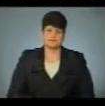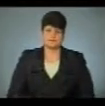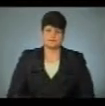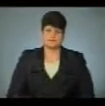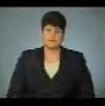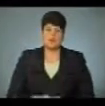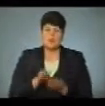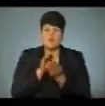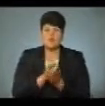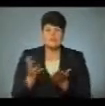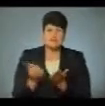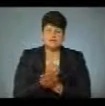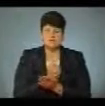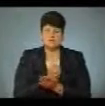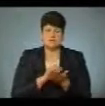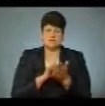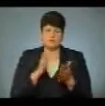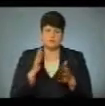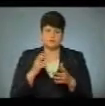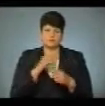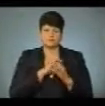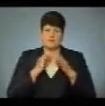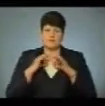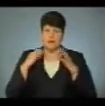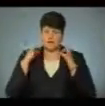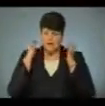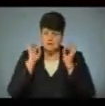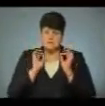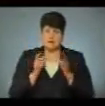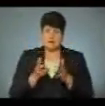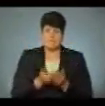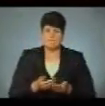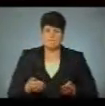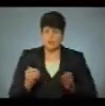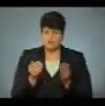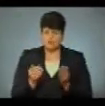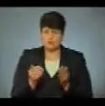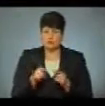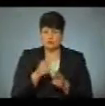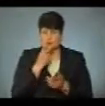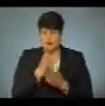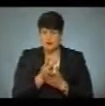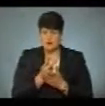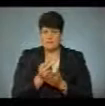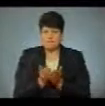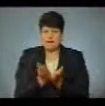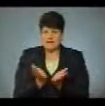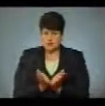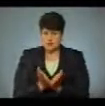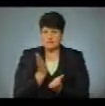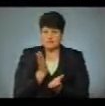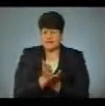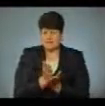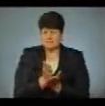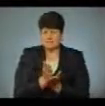У похованні знайшли бронзові прикраси та посуд. Тут ми бачимо, в могилу поклали мисочку з